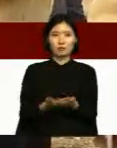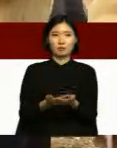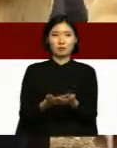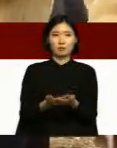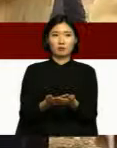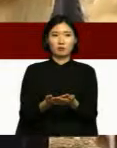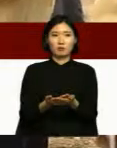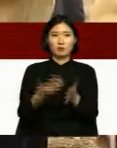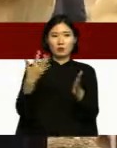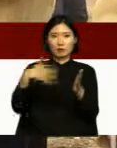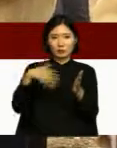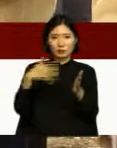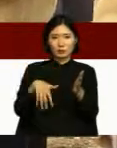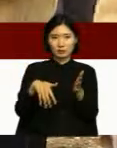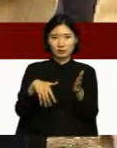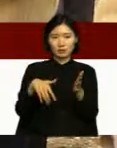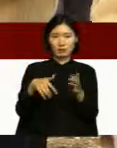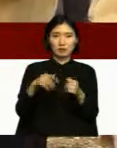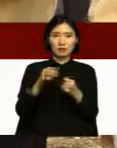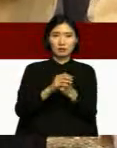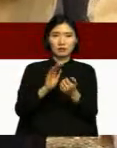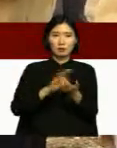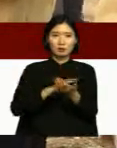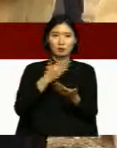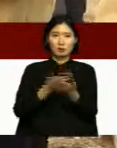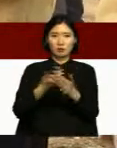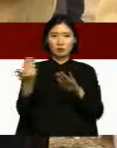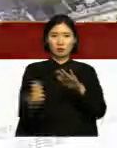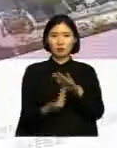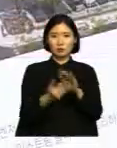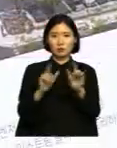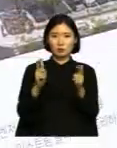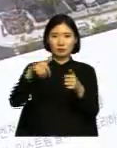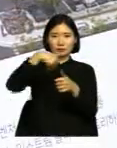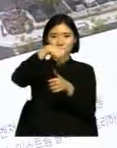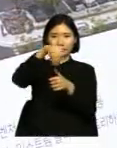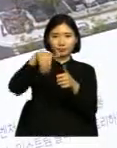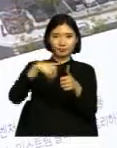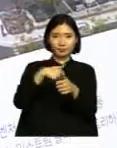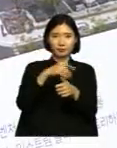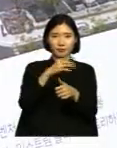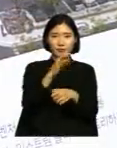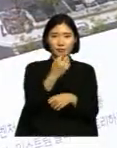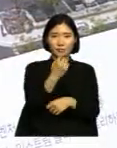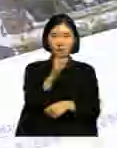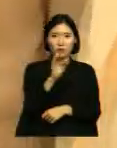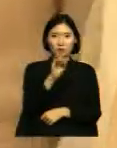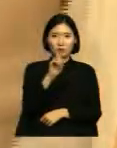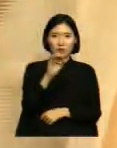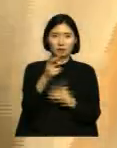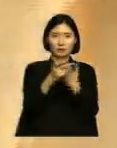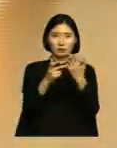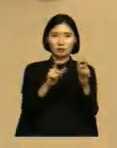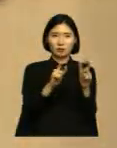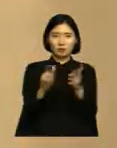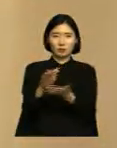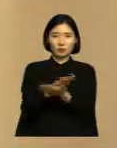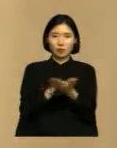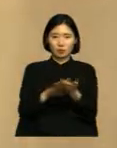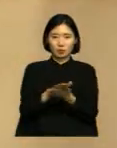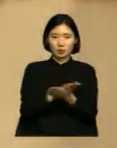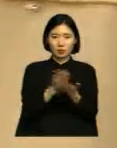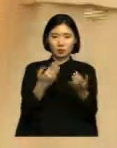내놓고 아직은 설변을 이루어지지 않은 상태입니다. 왕방산은 각종 놀이 시설을 갖춘